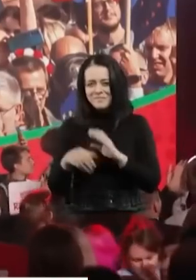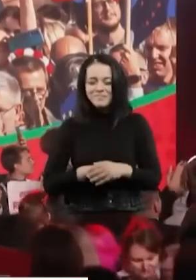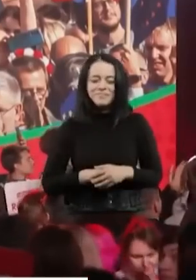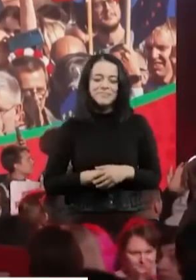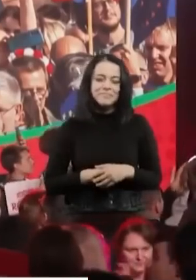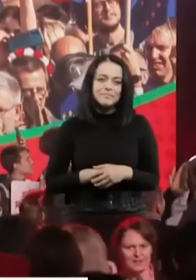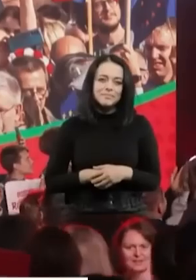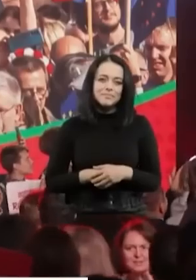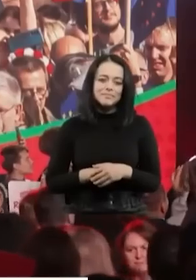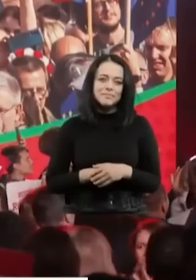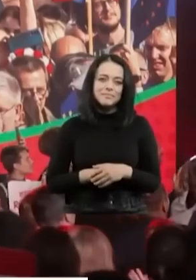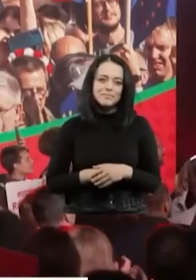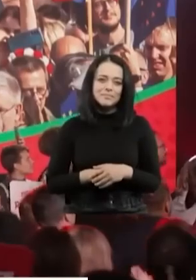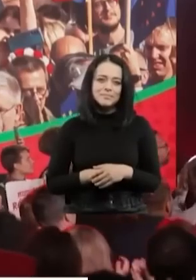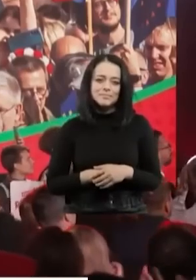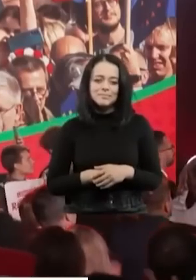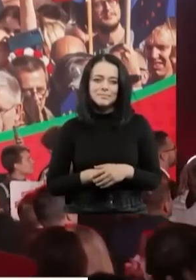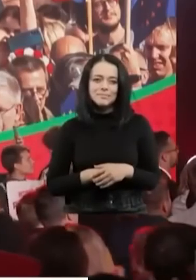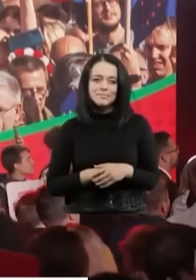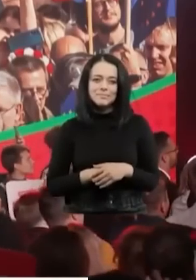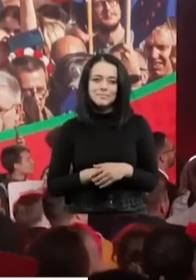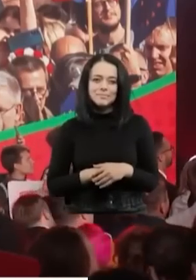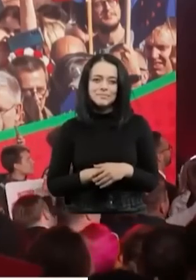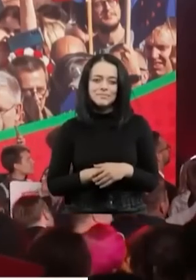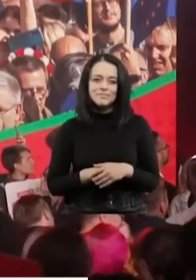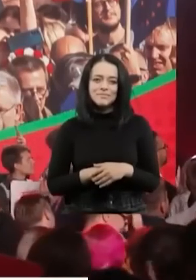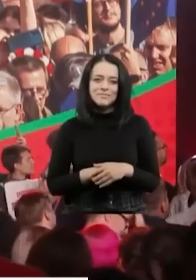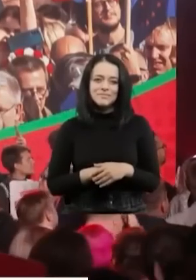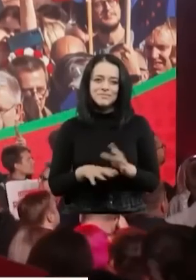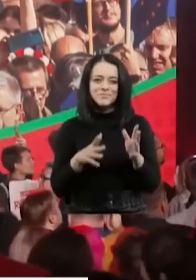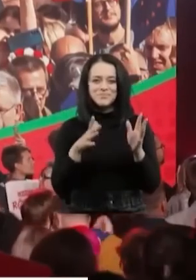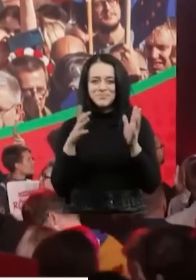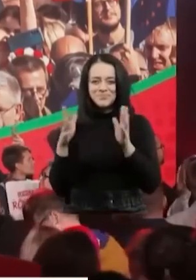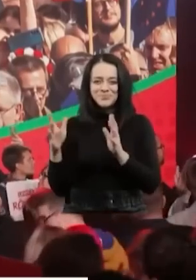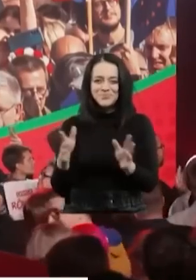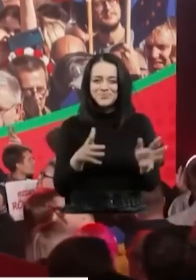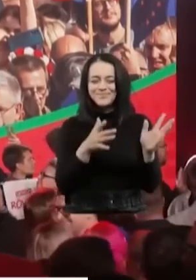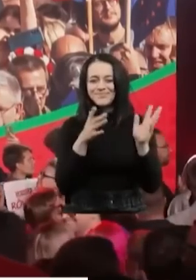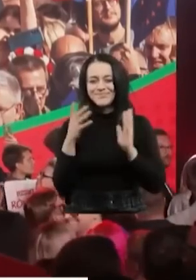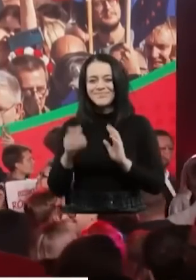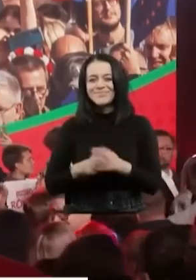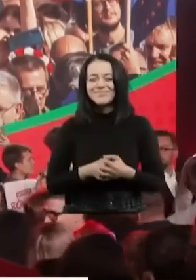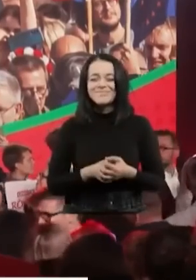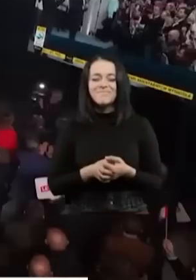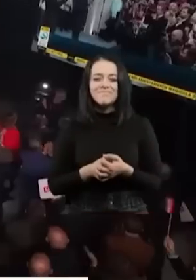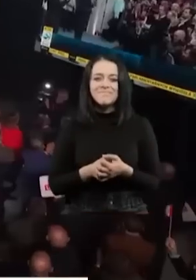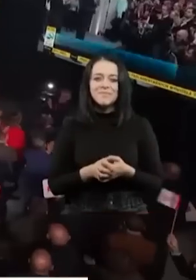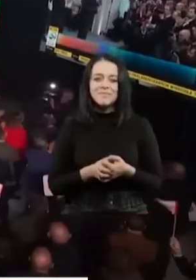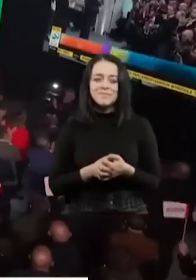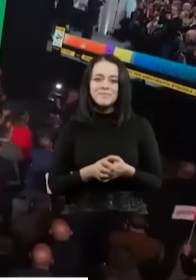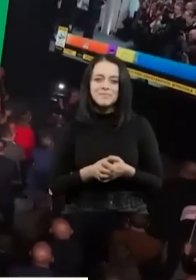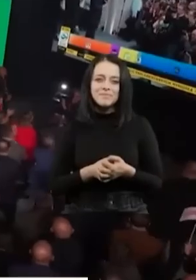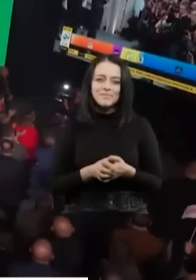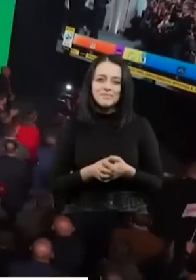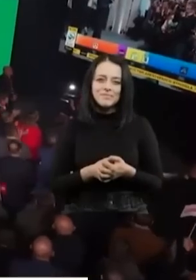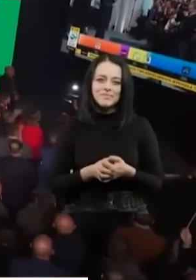z Prawem i Sprawiedliwością na pomysły prospołeczne, prosocjalne. No, człowiek, który zasłynął w czasie swoich rządów głównie z tego, że podnosił